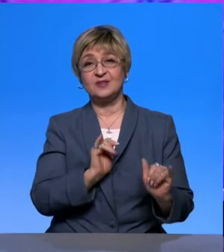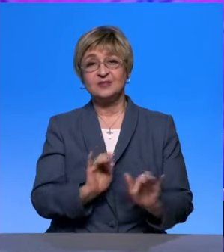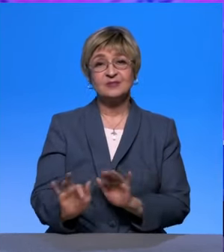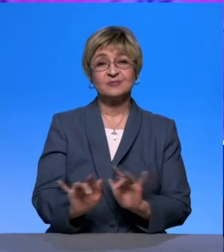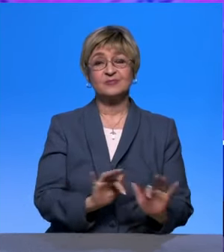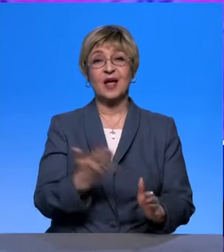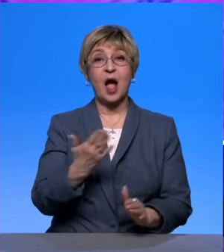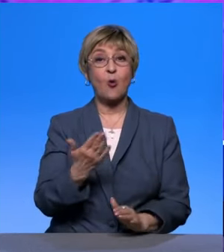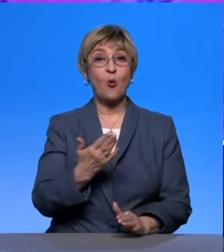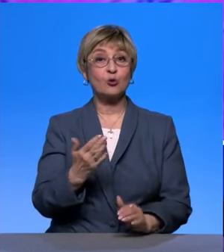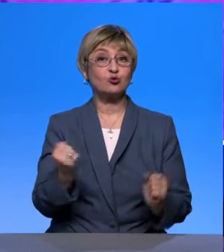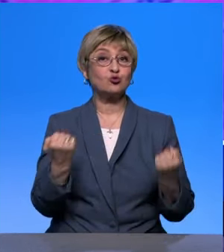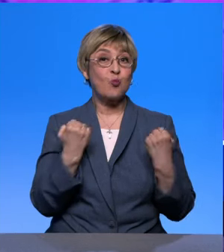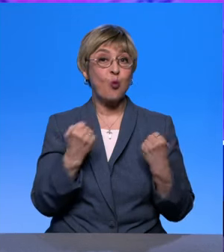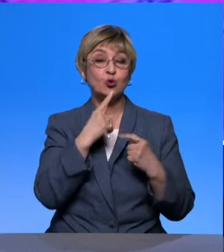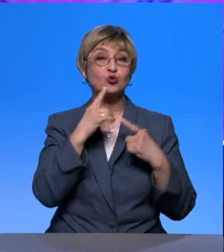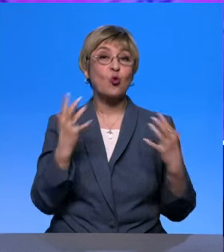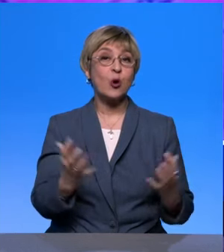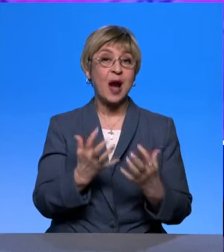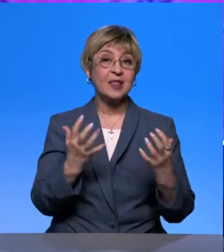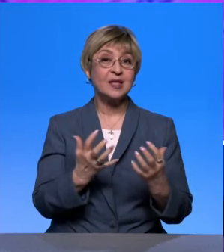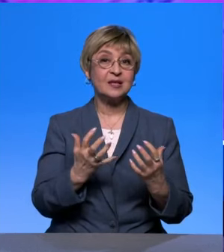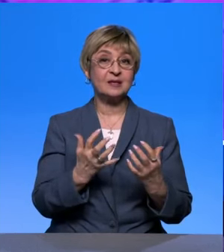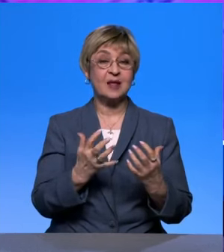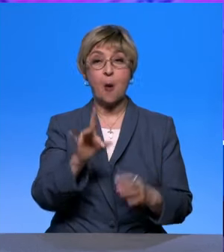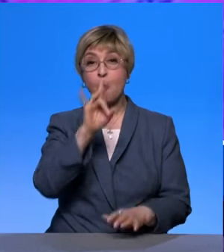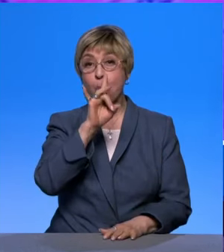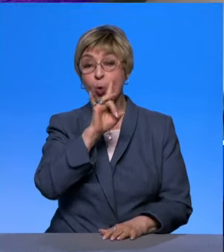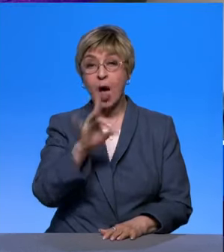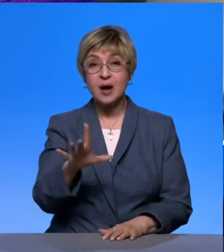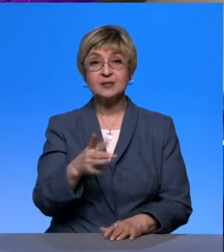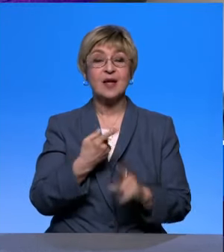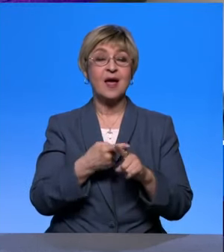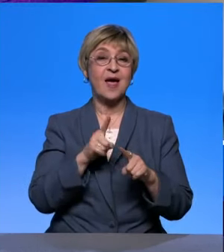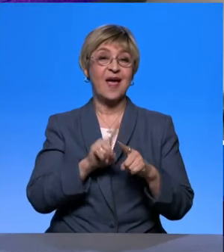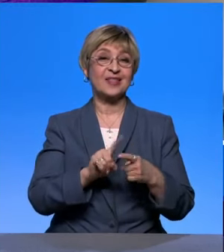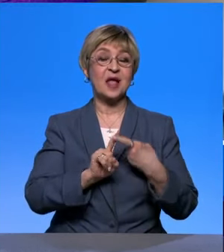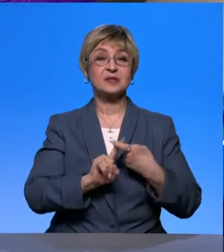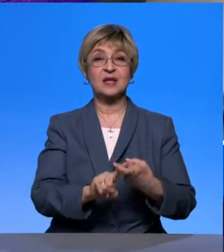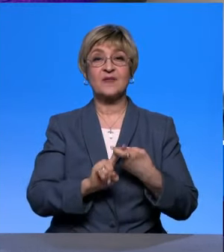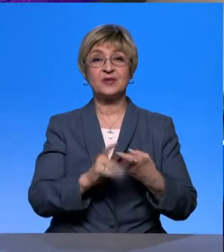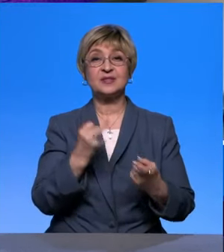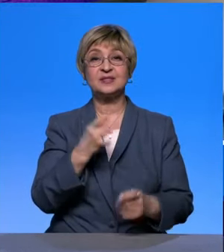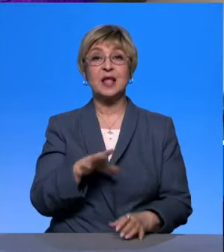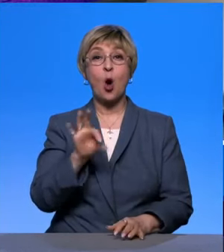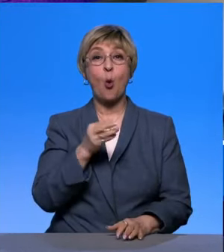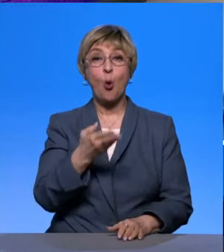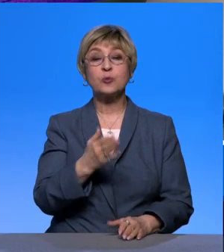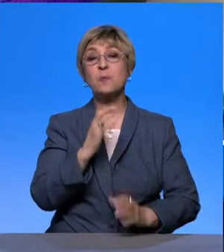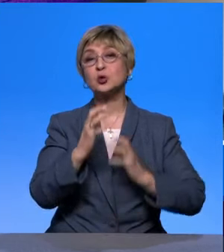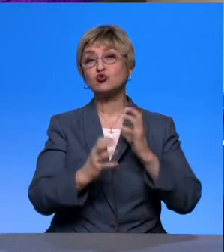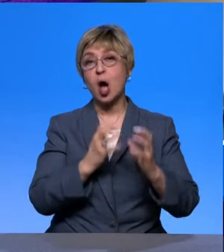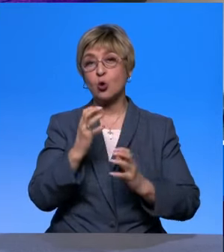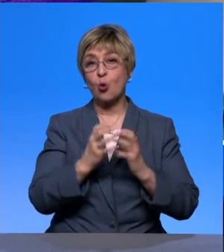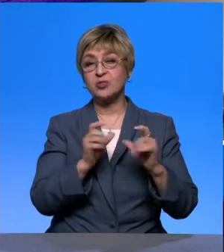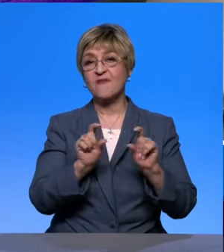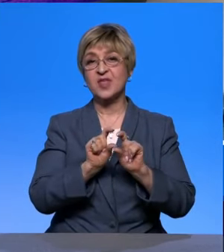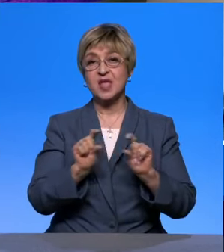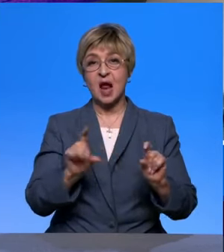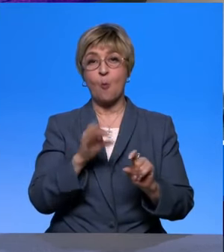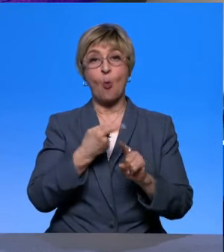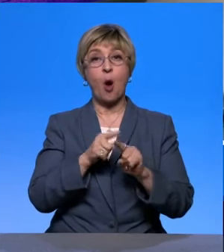вид спорта сохранит динамику, популярность, это ведь зависит еще и от Международной федерации по